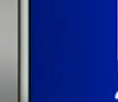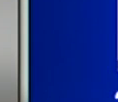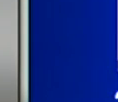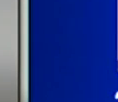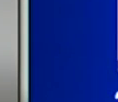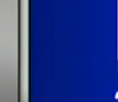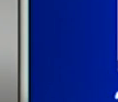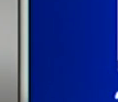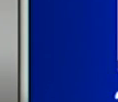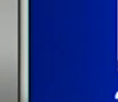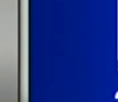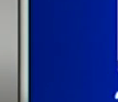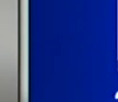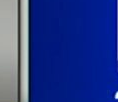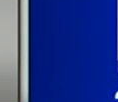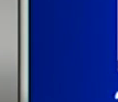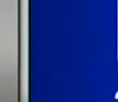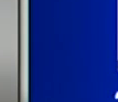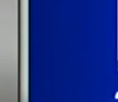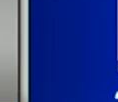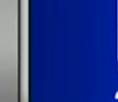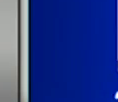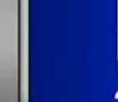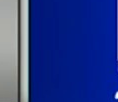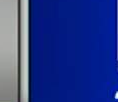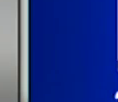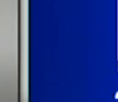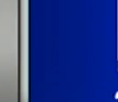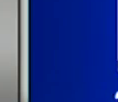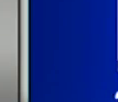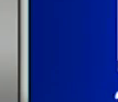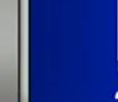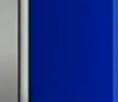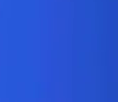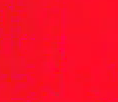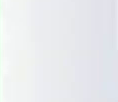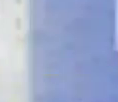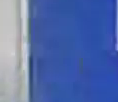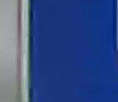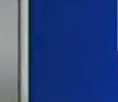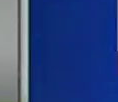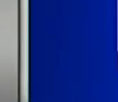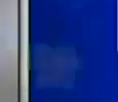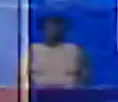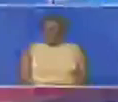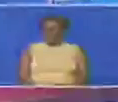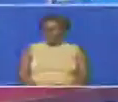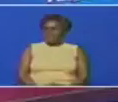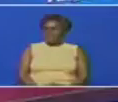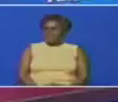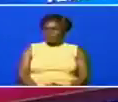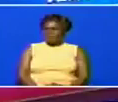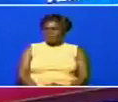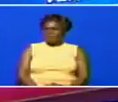36.17% ya kura ambazo zimepigwa kufikia sasa. Kutoka hapa tuingie sasa katika kaunti ya Nyeri. Mtazamaji, huenda iwapo